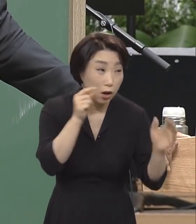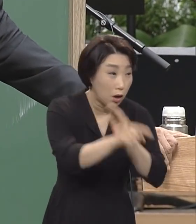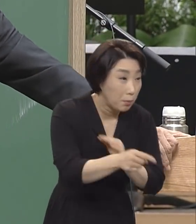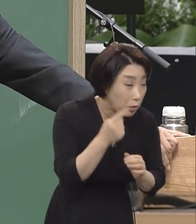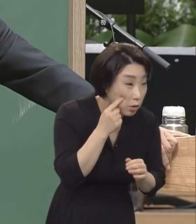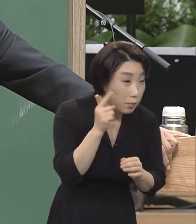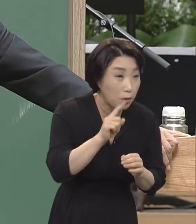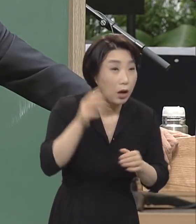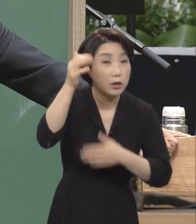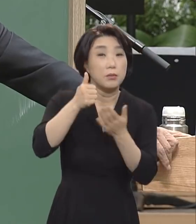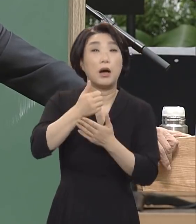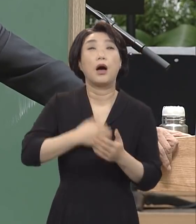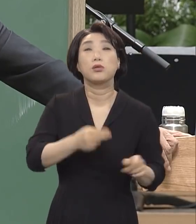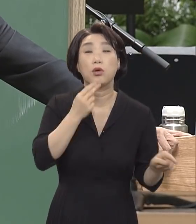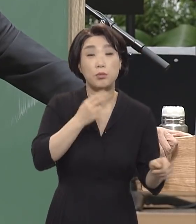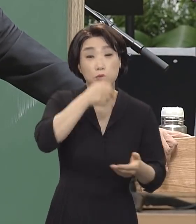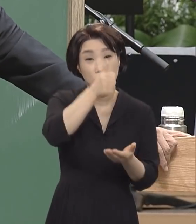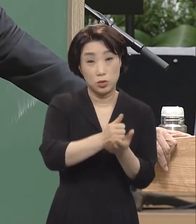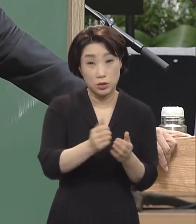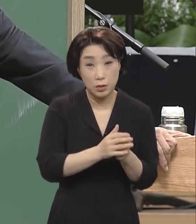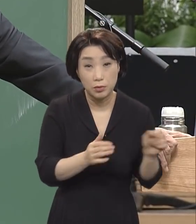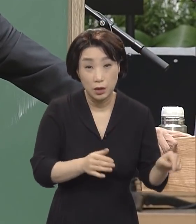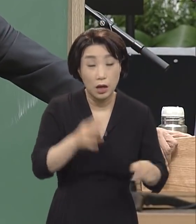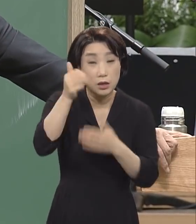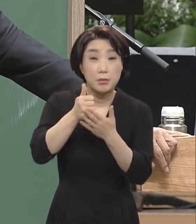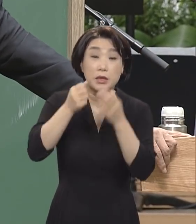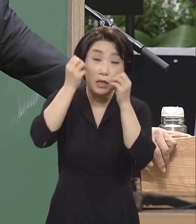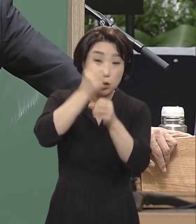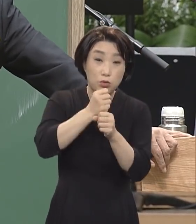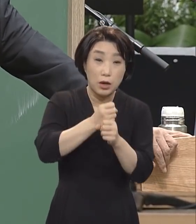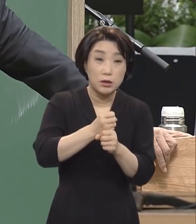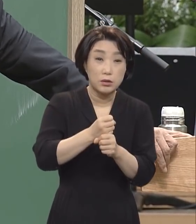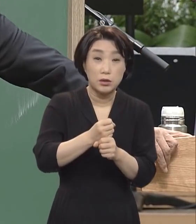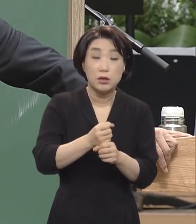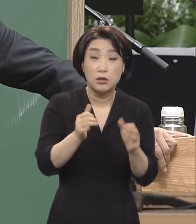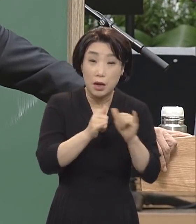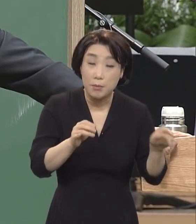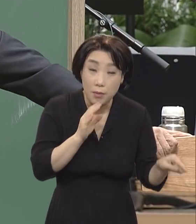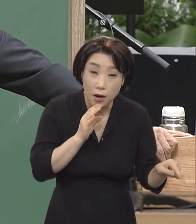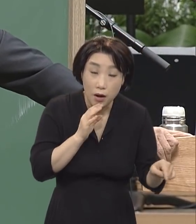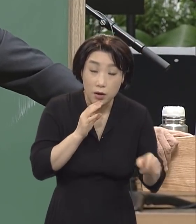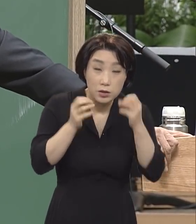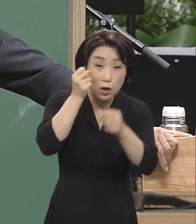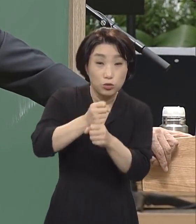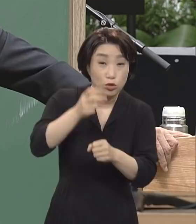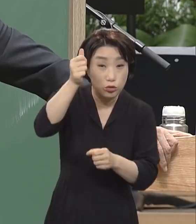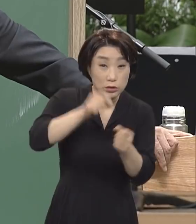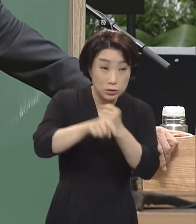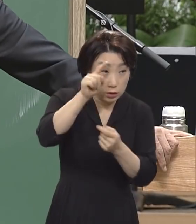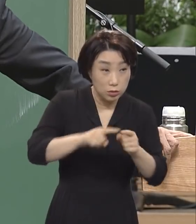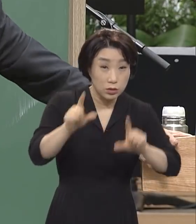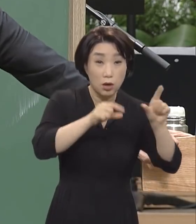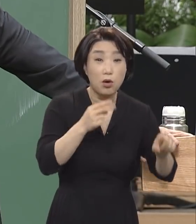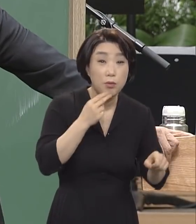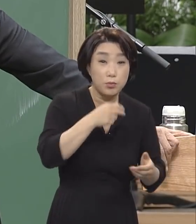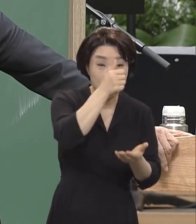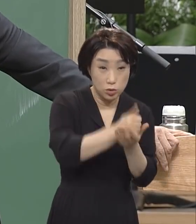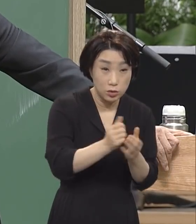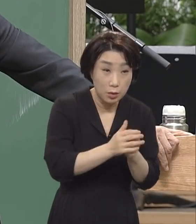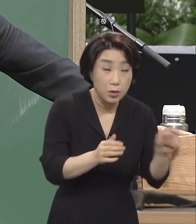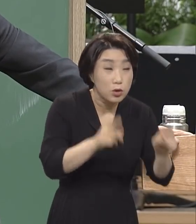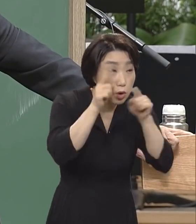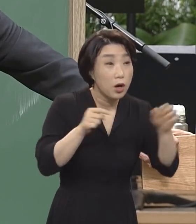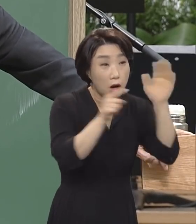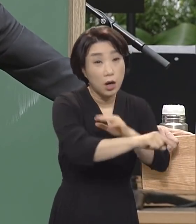하나님을 알지 못하는 죄로 하나님이 창조하신 자가 창조자의 뜻대로 살지 못하는 죄로 당연히